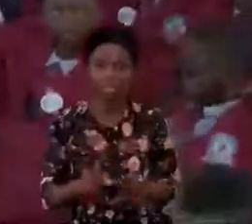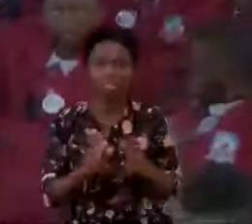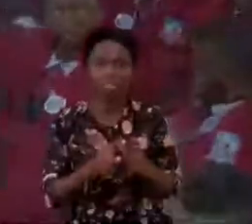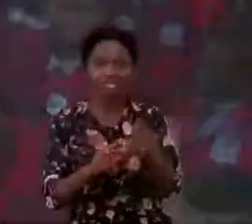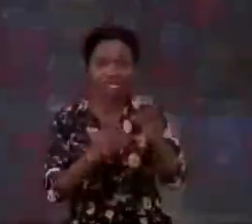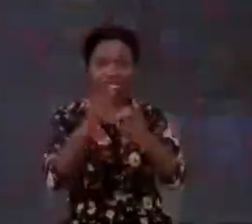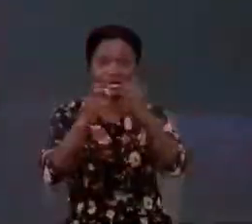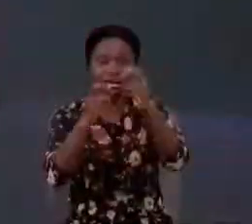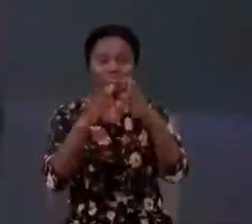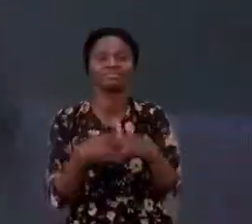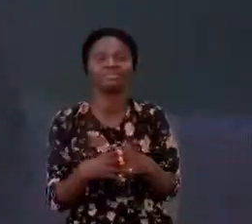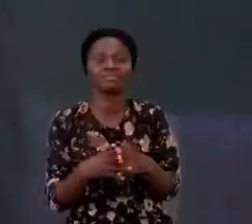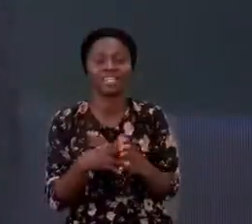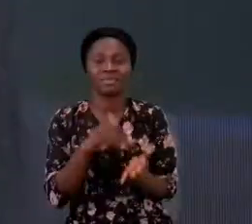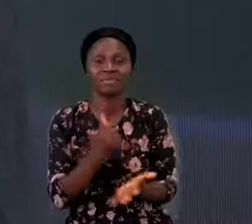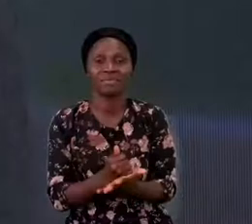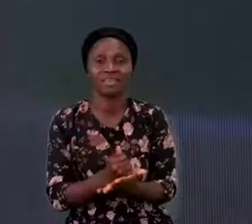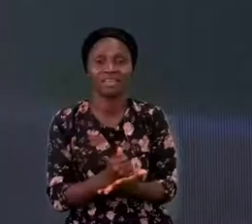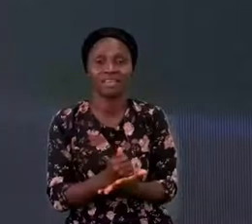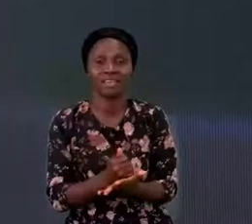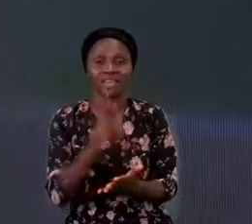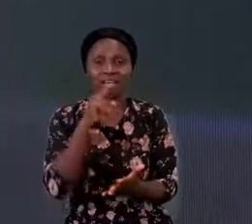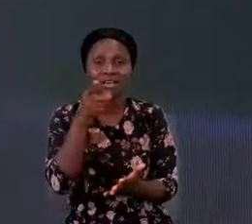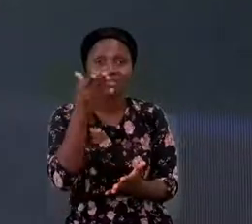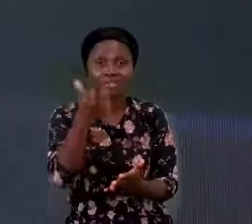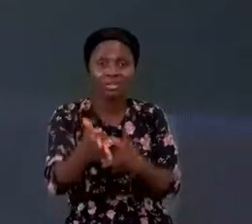troisième élément maintenant, troisième élément